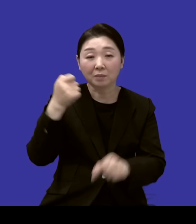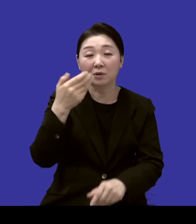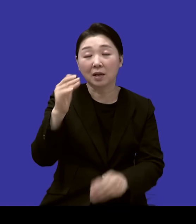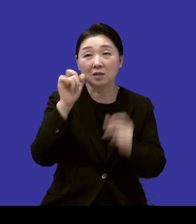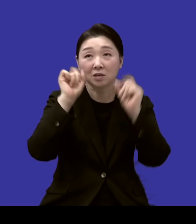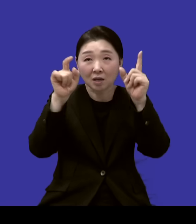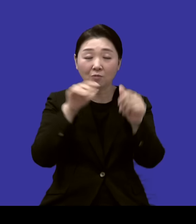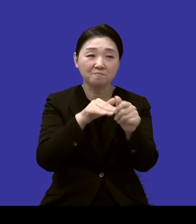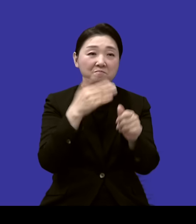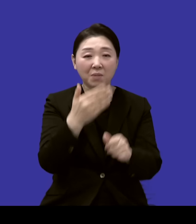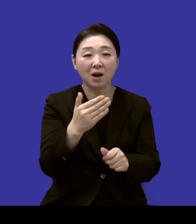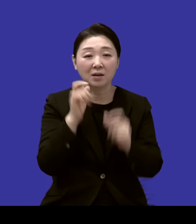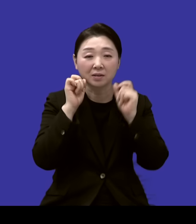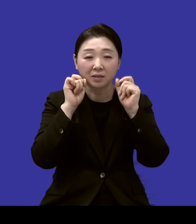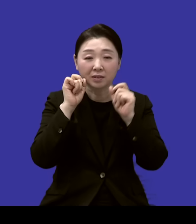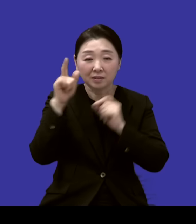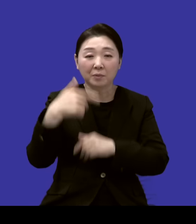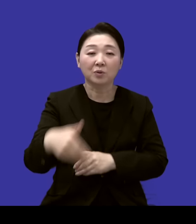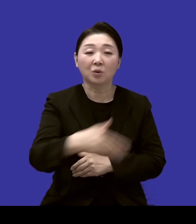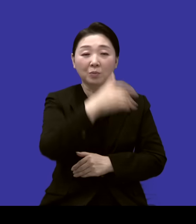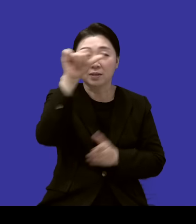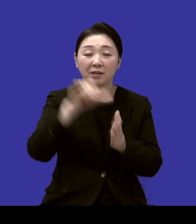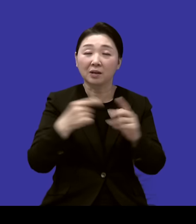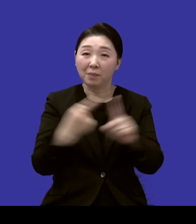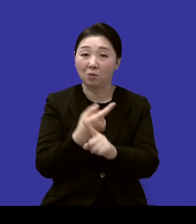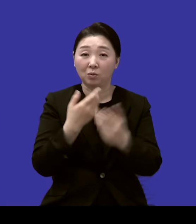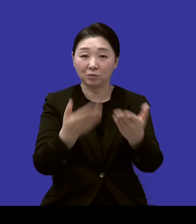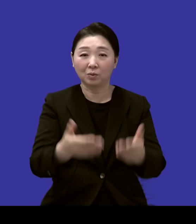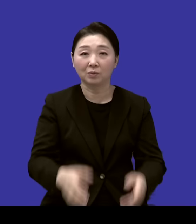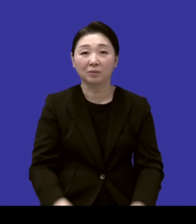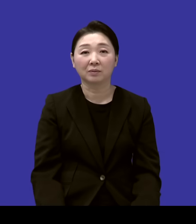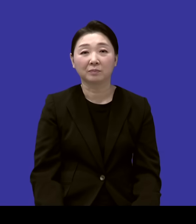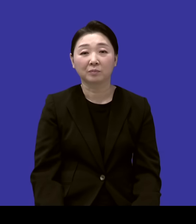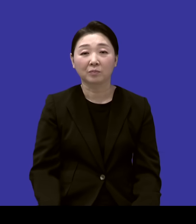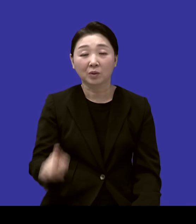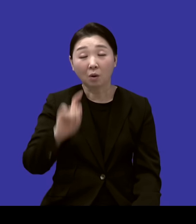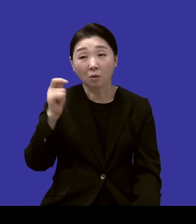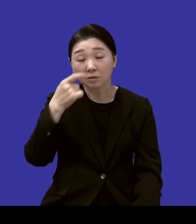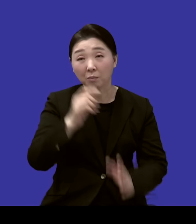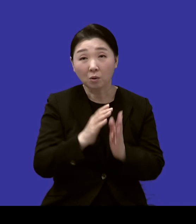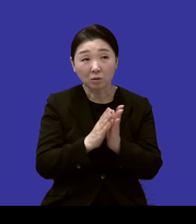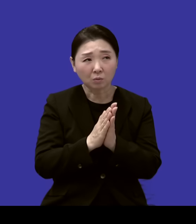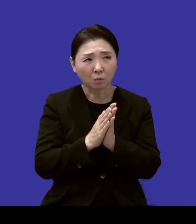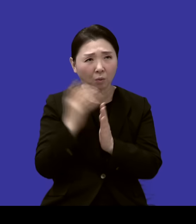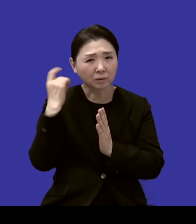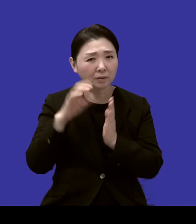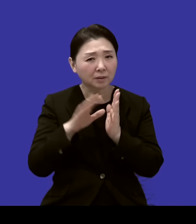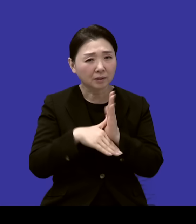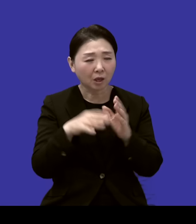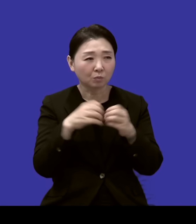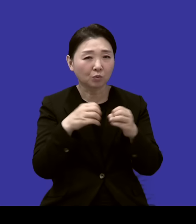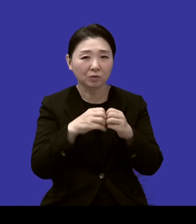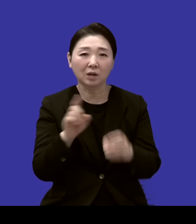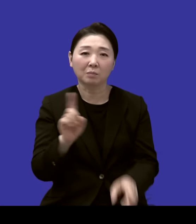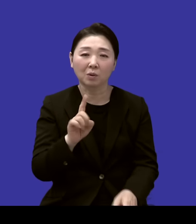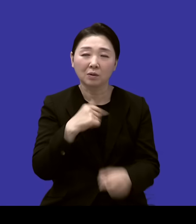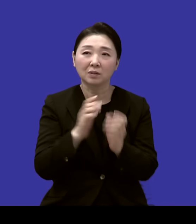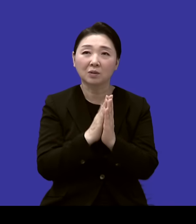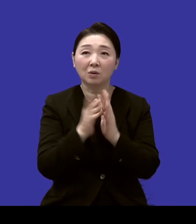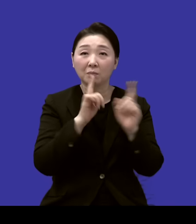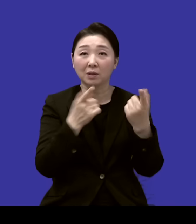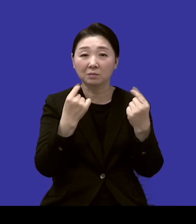당신을 깨운다. 새벽이 여러분의 인생을 바꿔줄 거다. 그래서 새벽 기도에 딱 드릴 때 이 문장이 성경